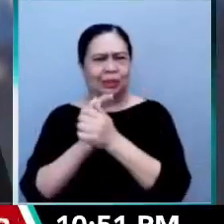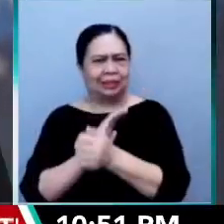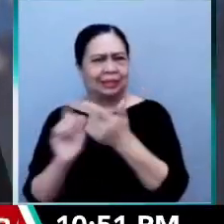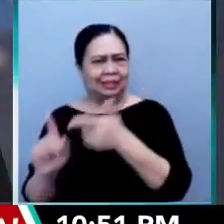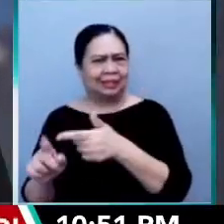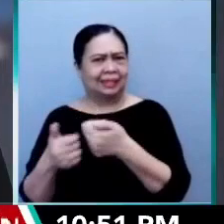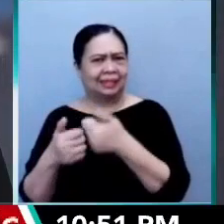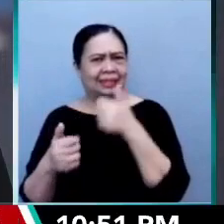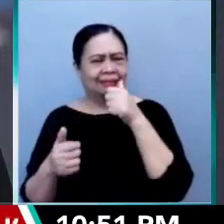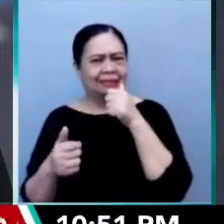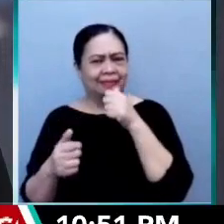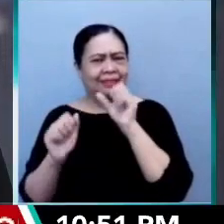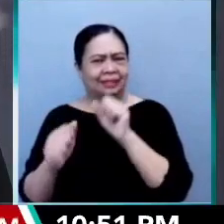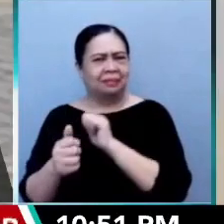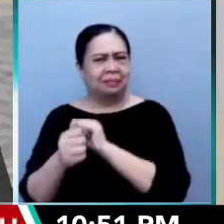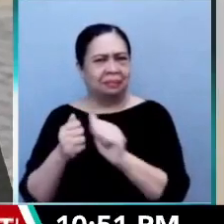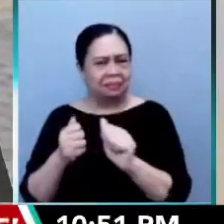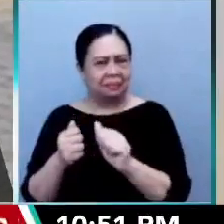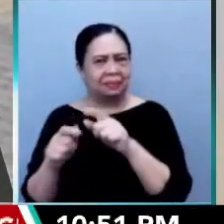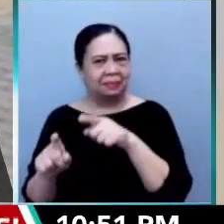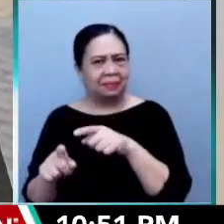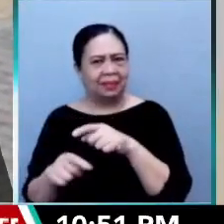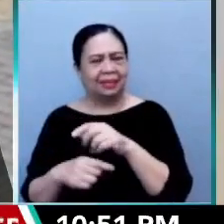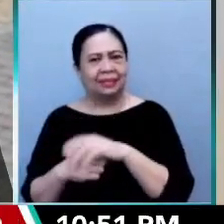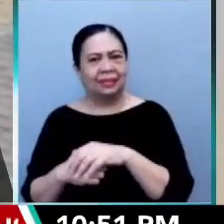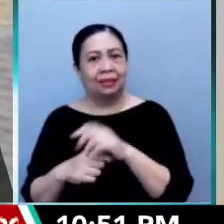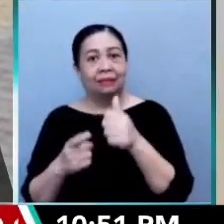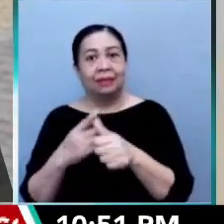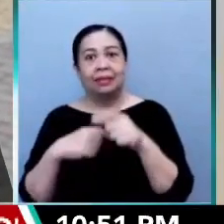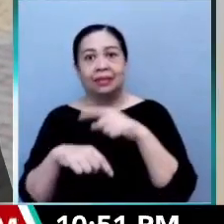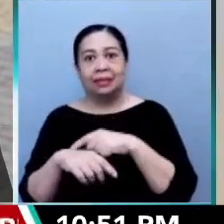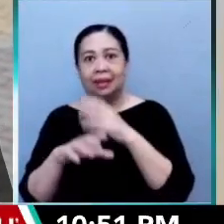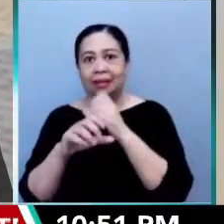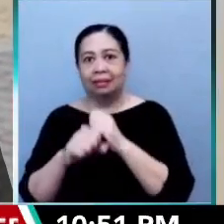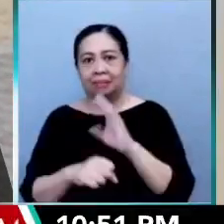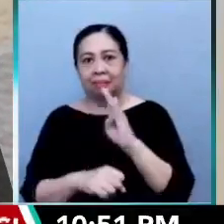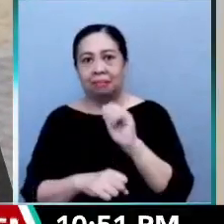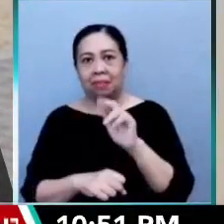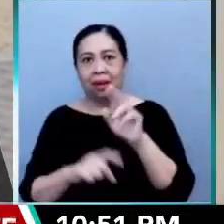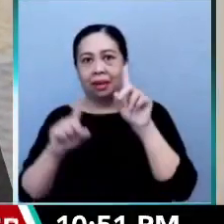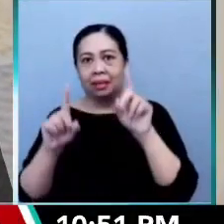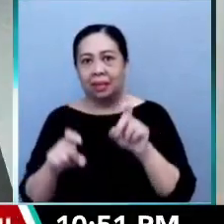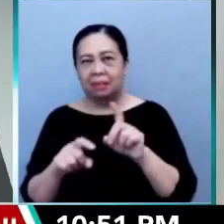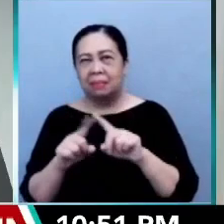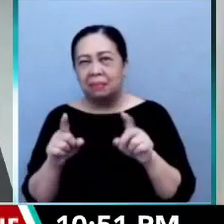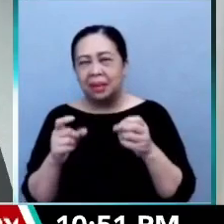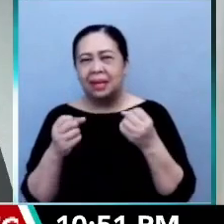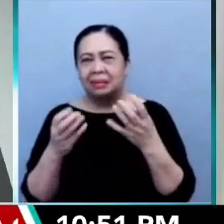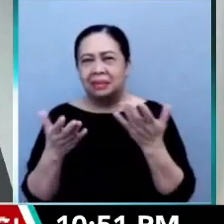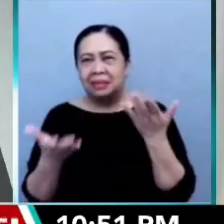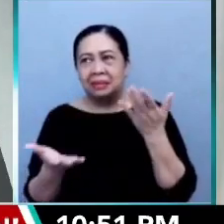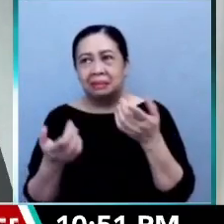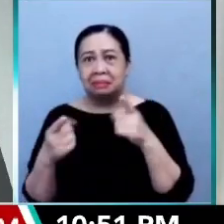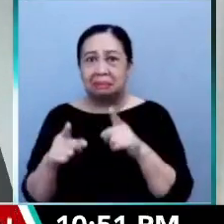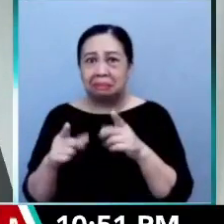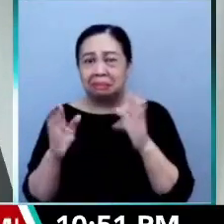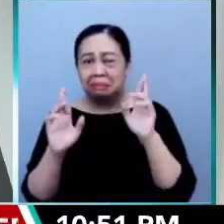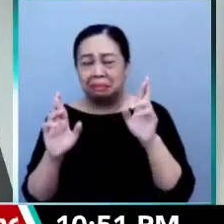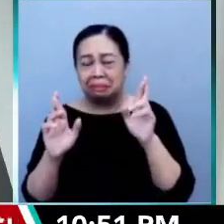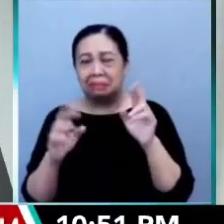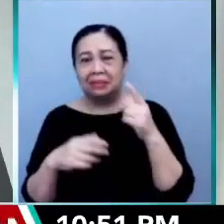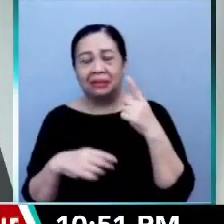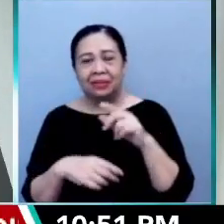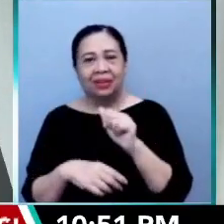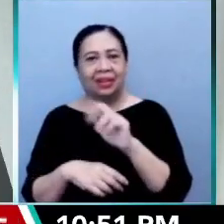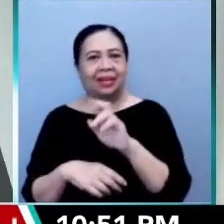si Ariel Ong Chan na first time kumuha ng bar exam. Pero marami raw pwede mangyari. Para kay Ariel, pasado